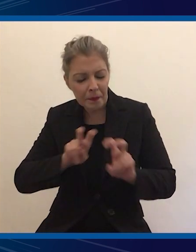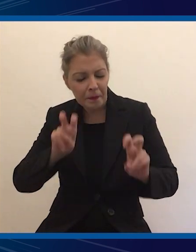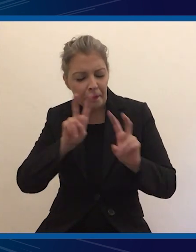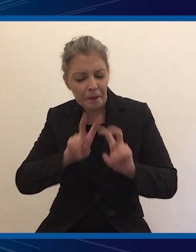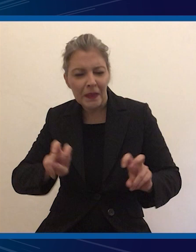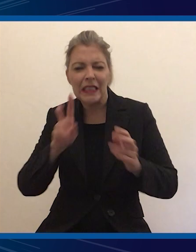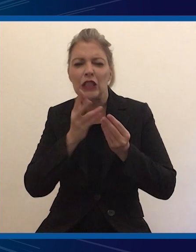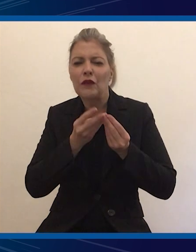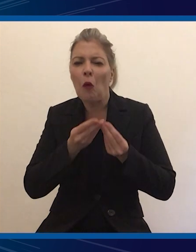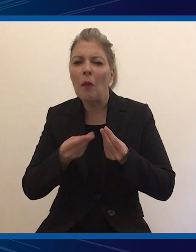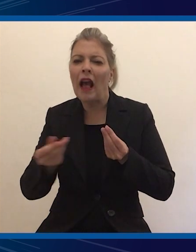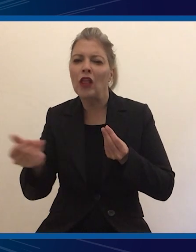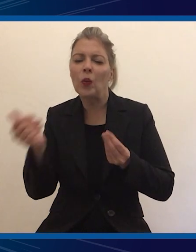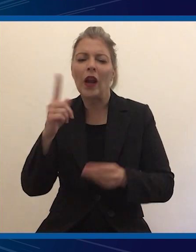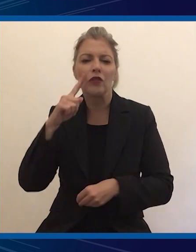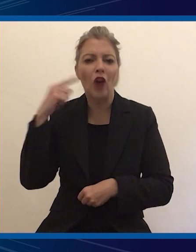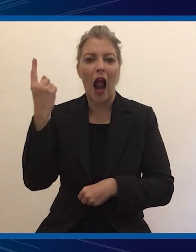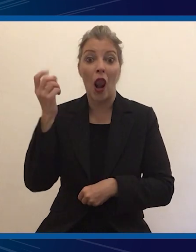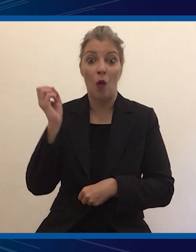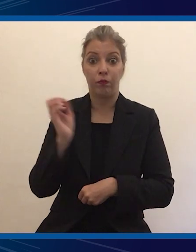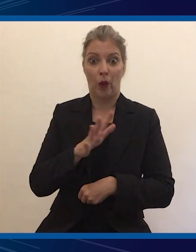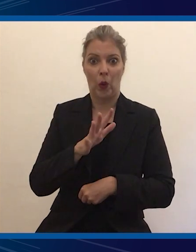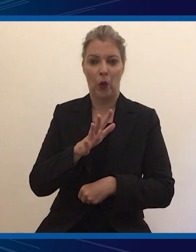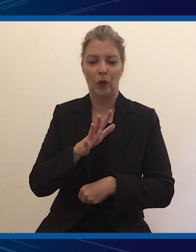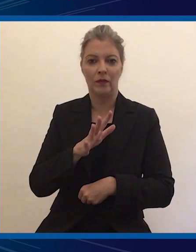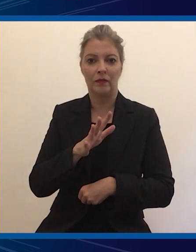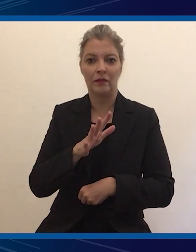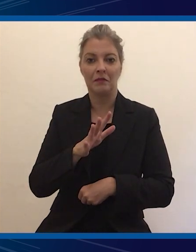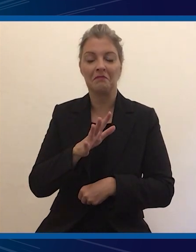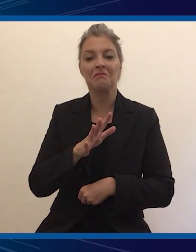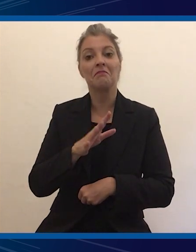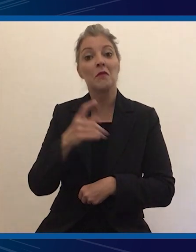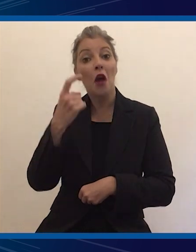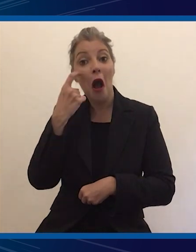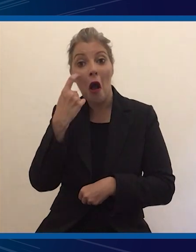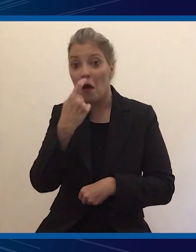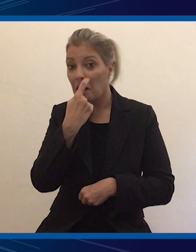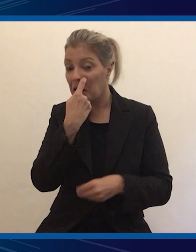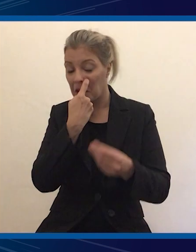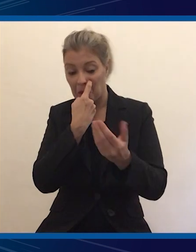E ciò che è invisibile agli occhi, con un po' di chimica può diventare visibile.